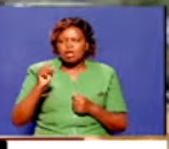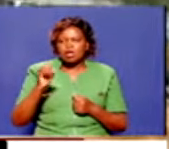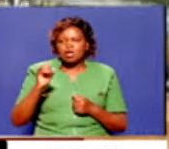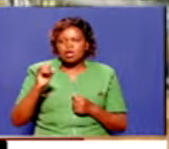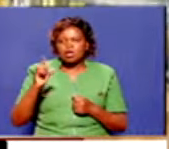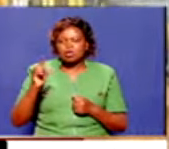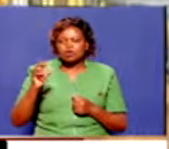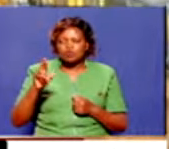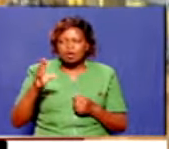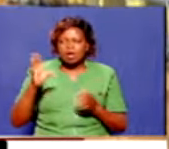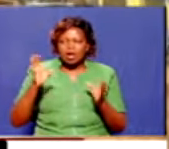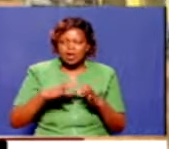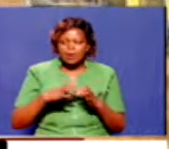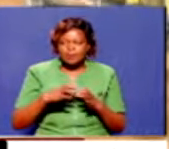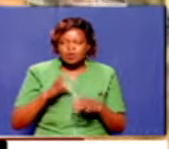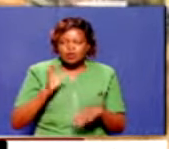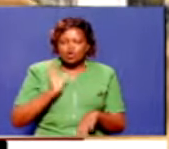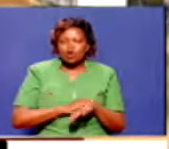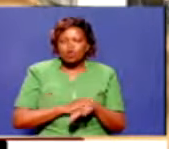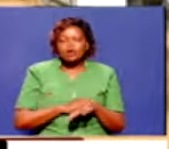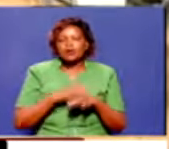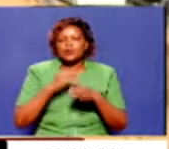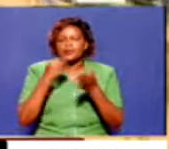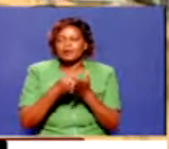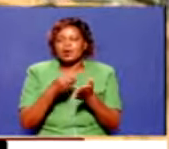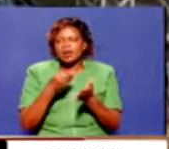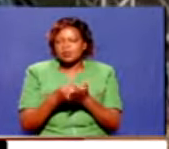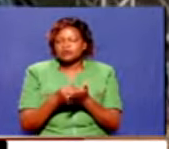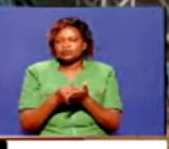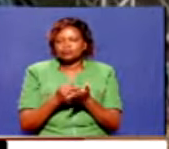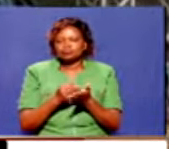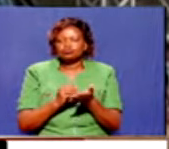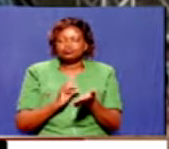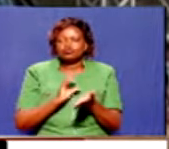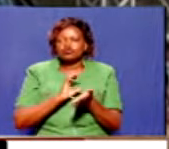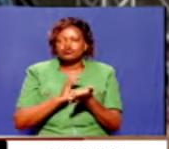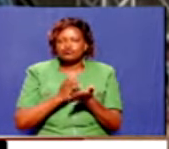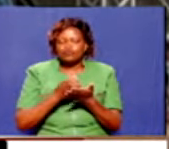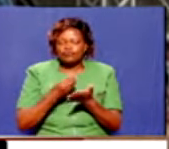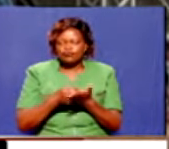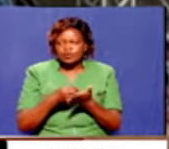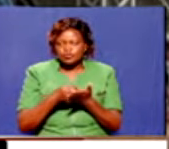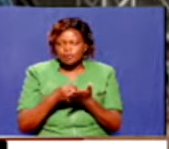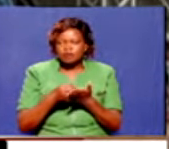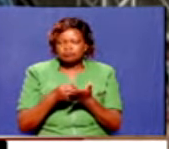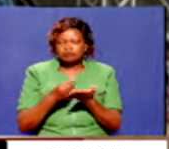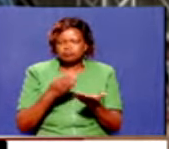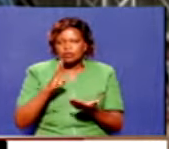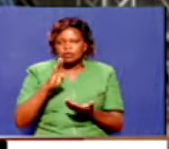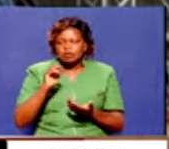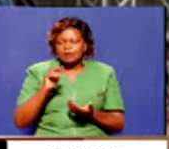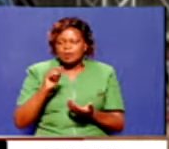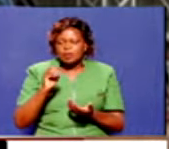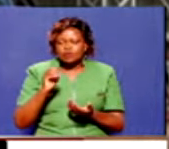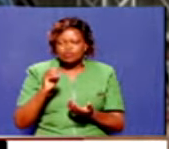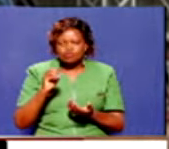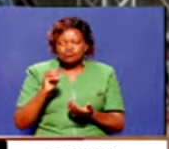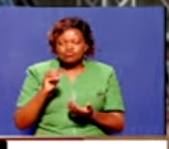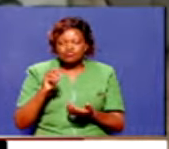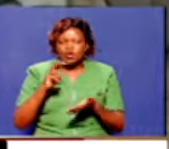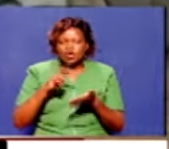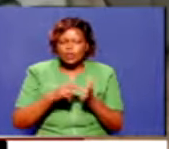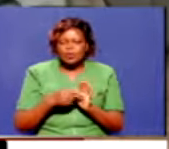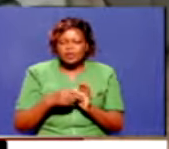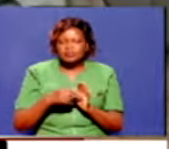shilingi bilioni 1.9 kufadhili mradi wa uzalishaji kawi wa Baringo Silali ulioko kaskazini